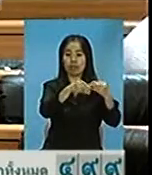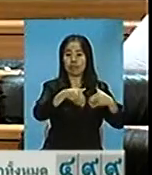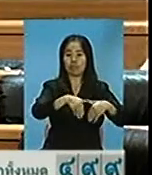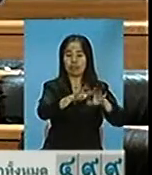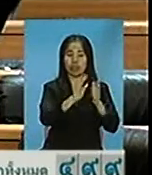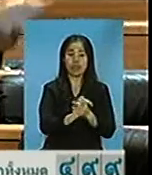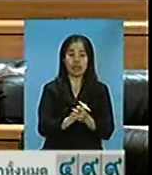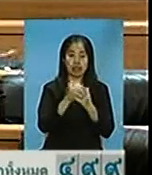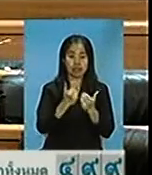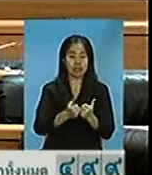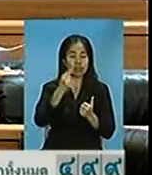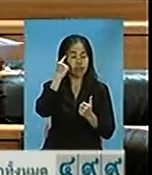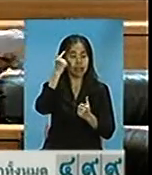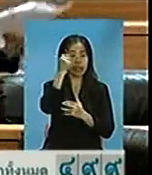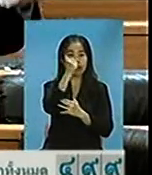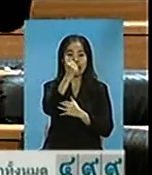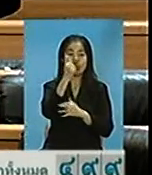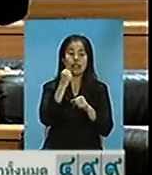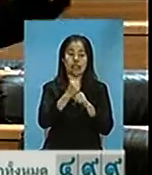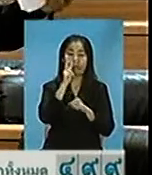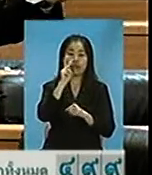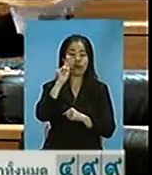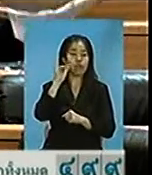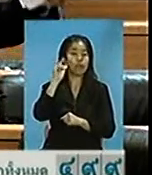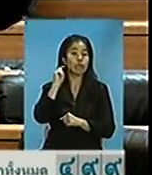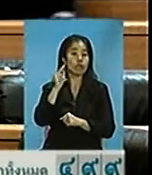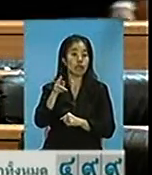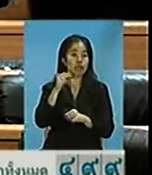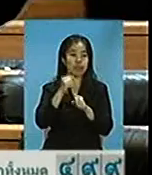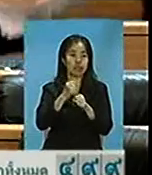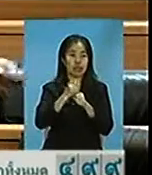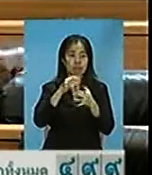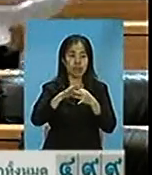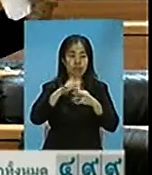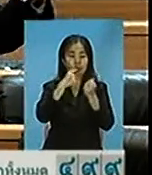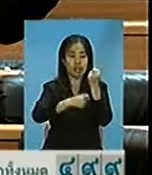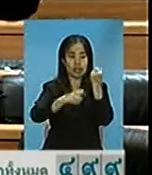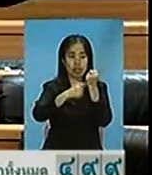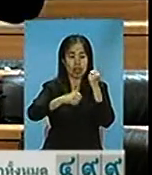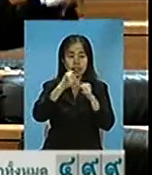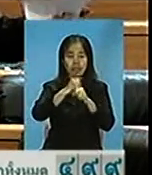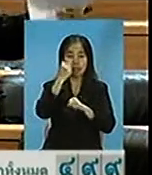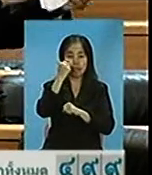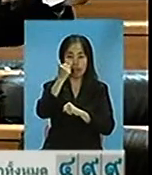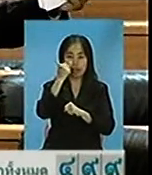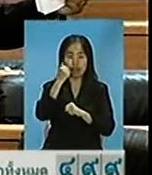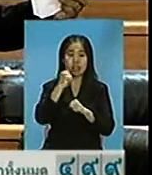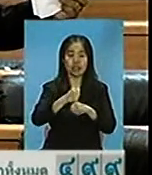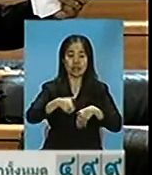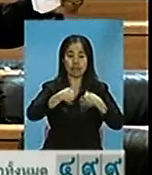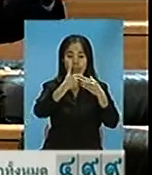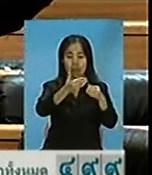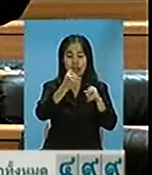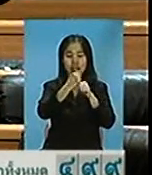านคิดฝันดีครับว่าเราจะทำกยธ.ให้ดีการยางประเทศไทยให้ดีมีการผลิตยางพาราแบบ